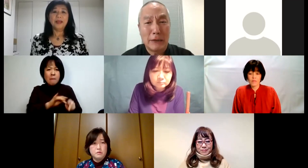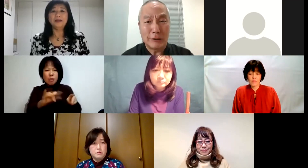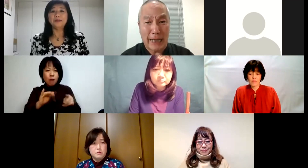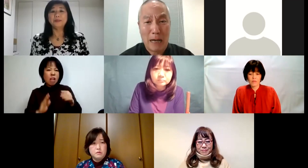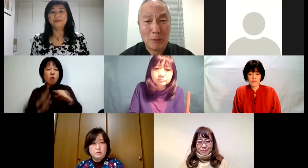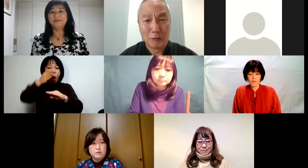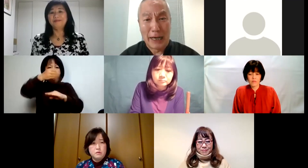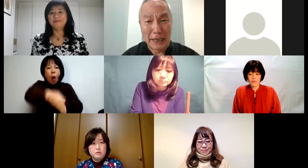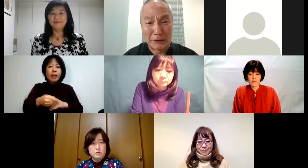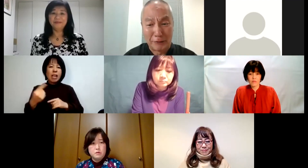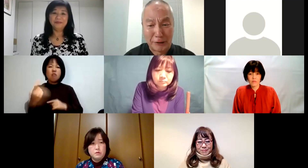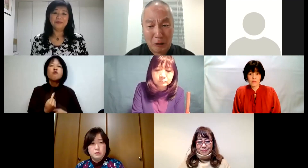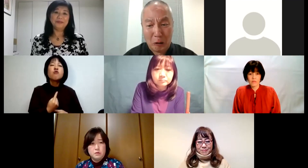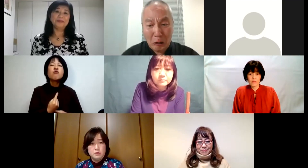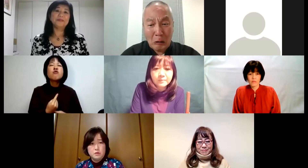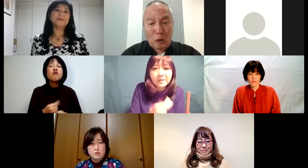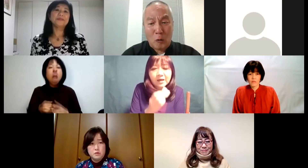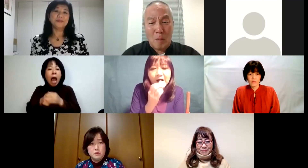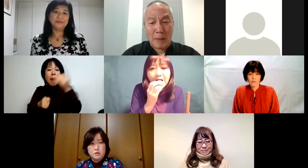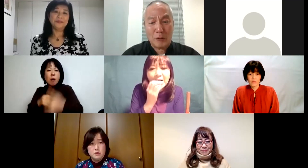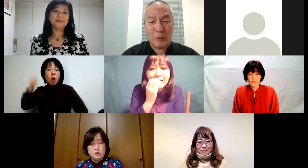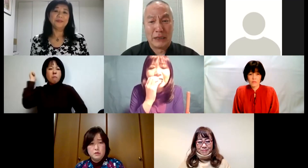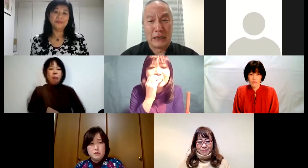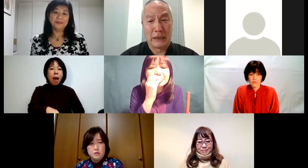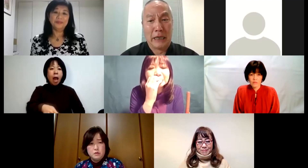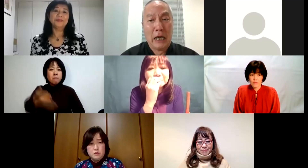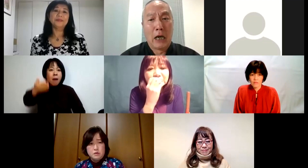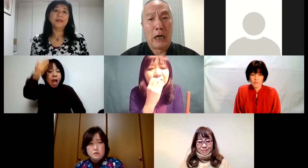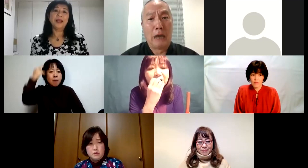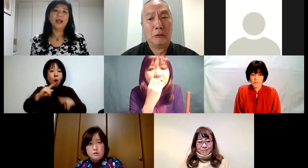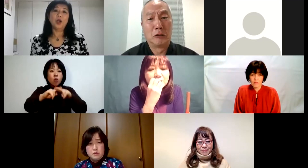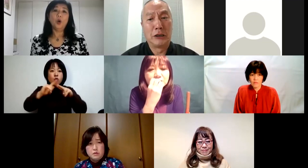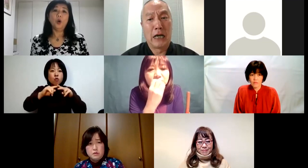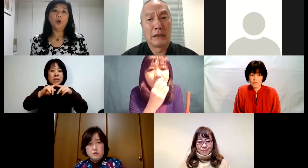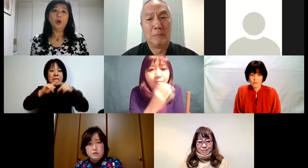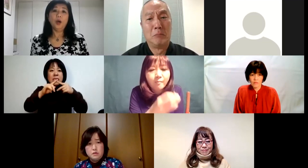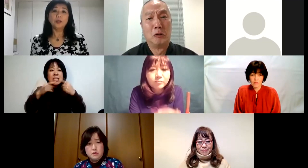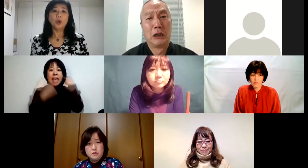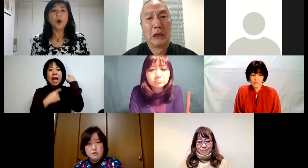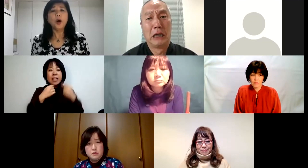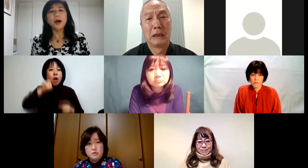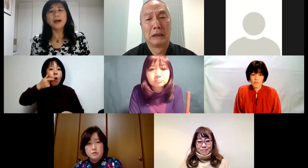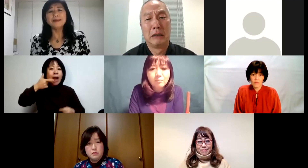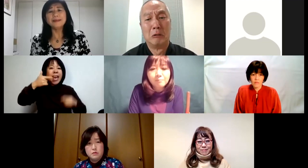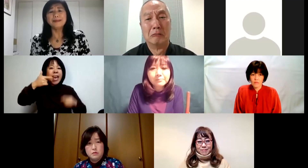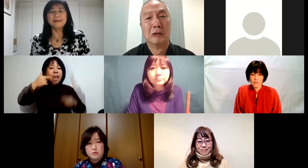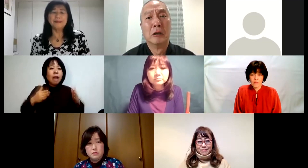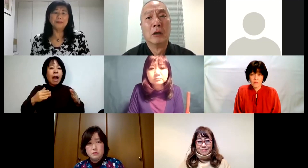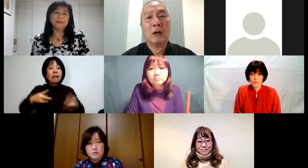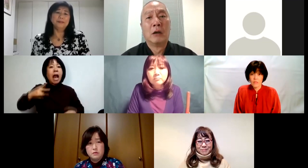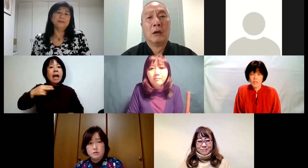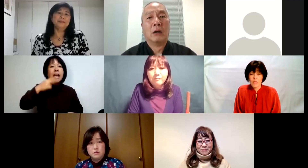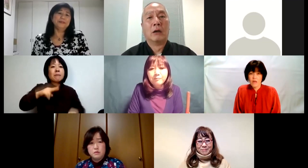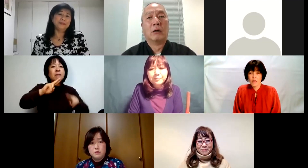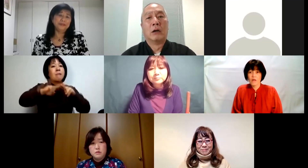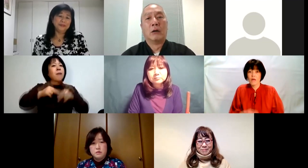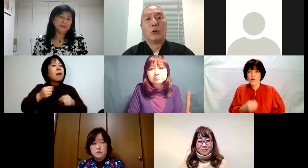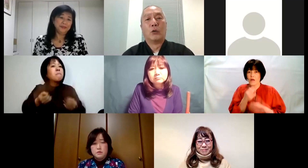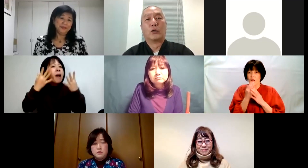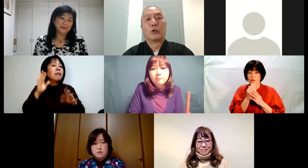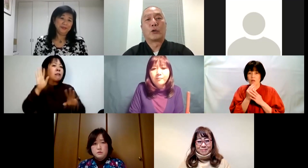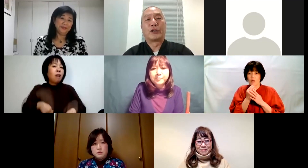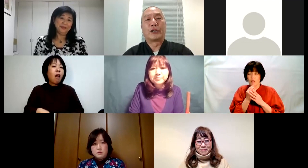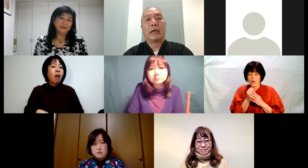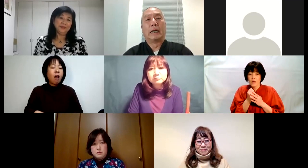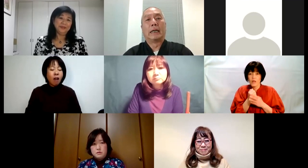蹴り倒して刃物投げつくっぞ。こん前も指切られて半年ハサミ持てんかったも